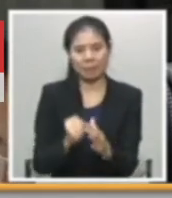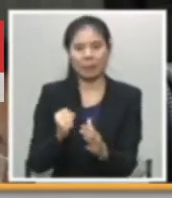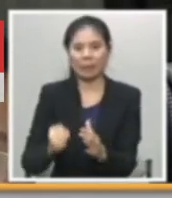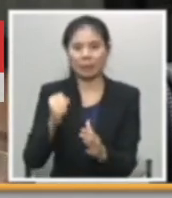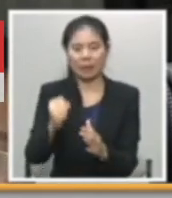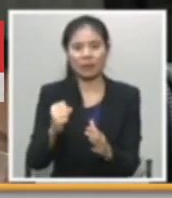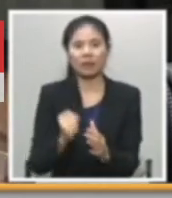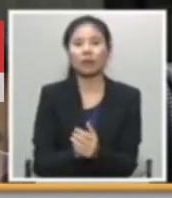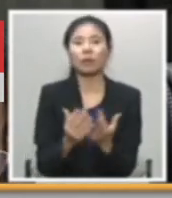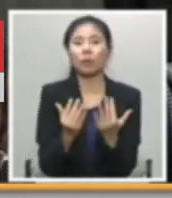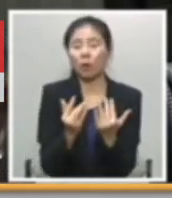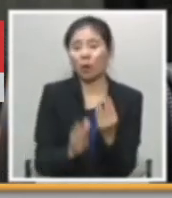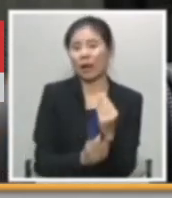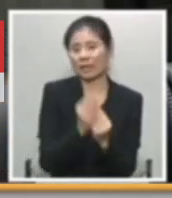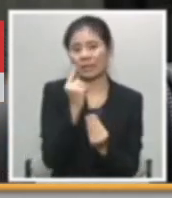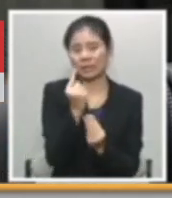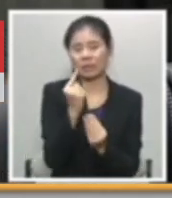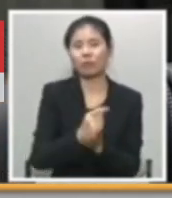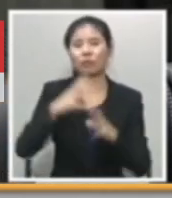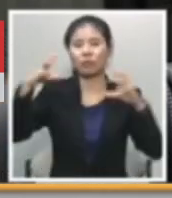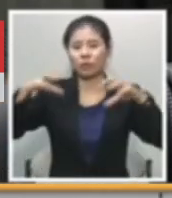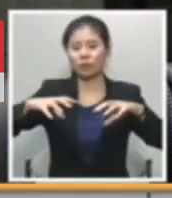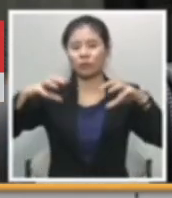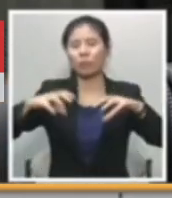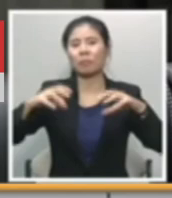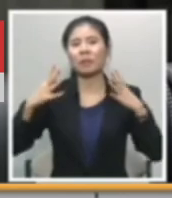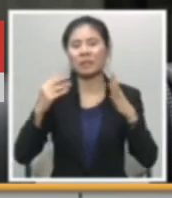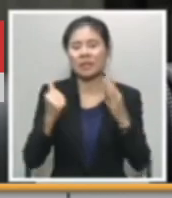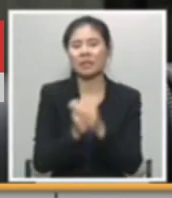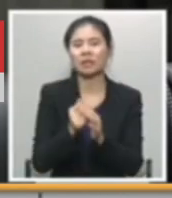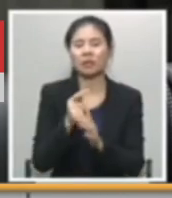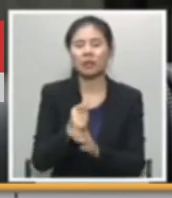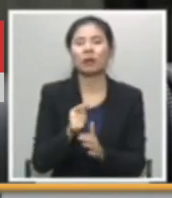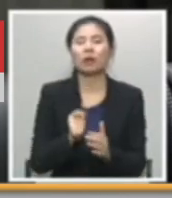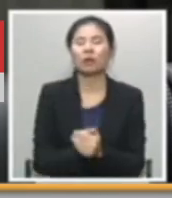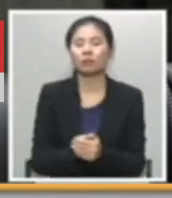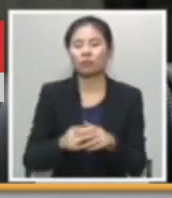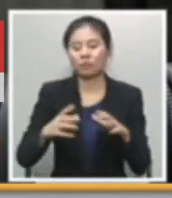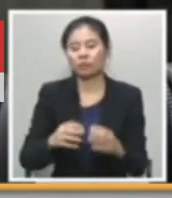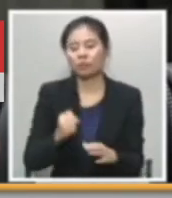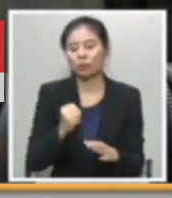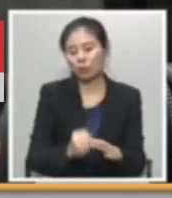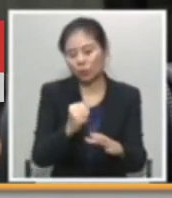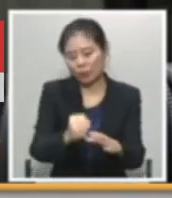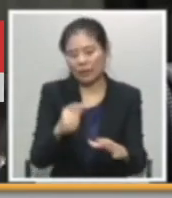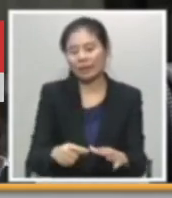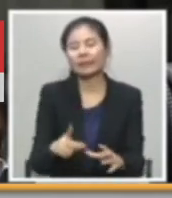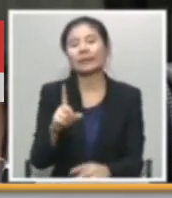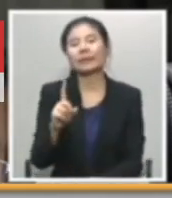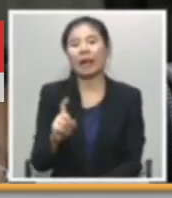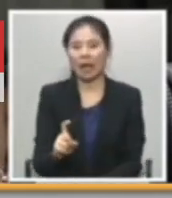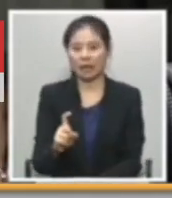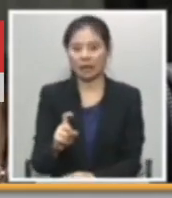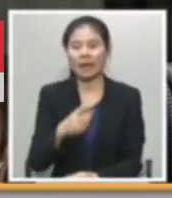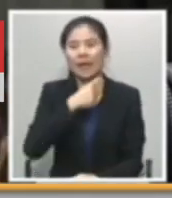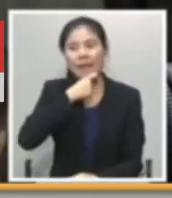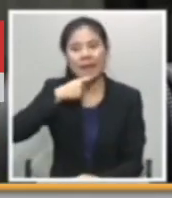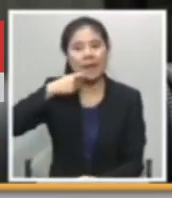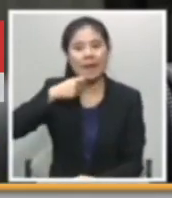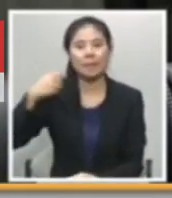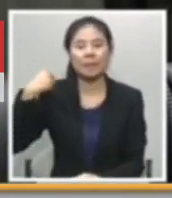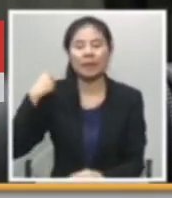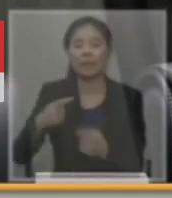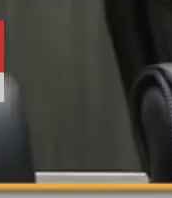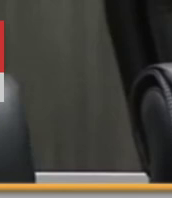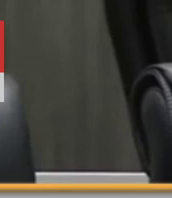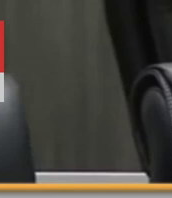ทิตย์หนึ่งฝนไม่ตกต้นกล้าก็ตายผมไปเห็นแล้วน่าสงสารมากถ้ารัฐ